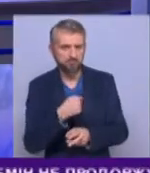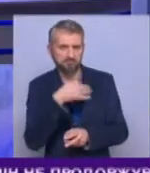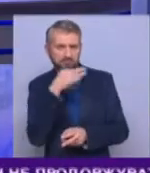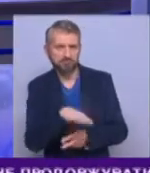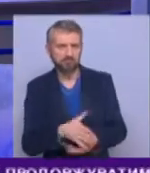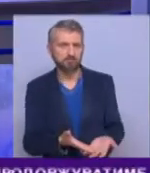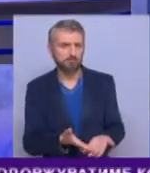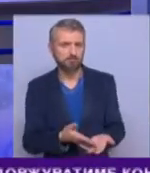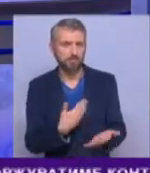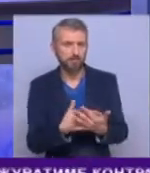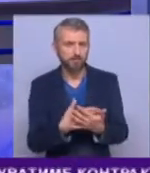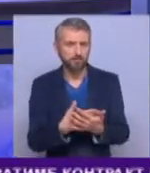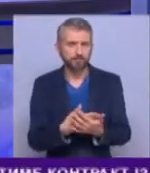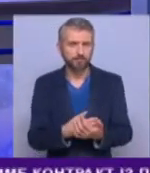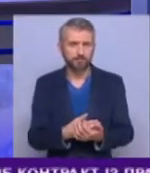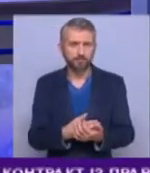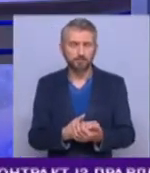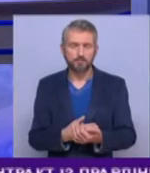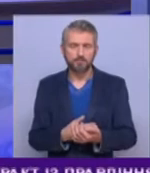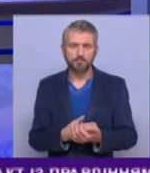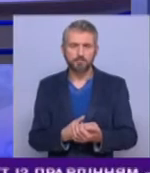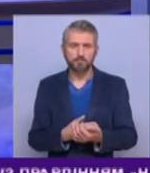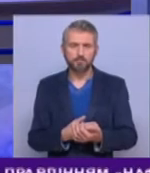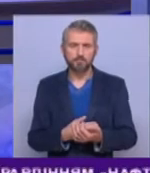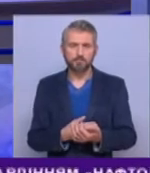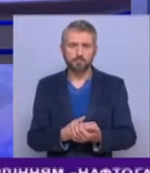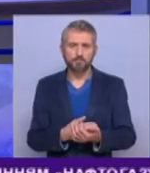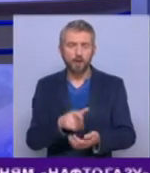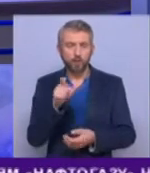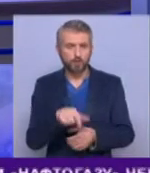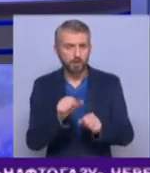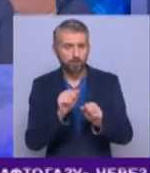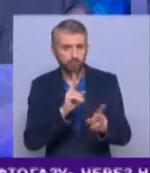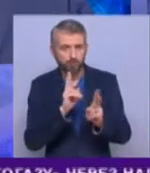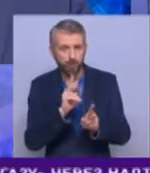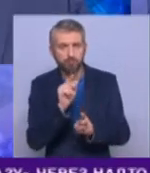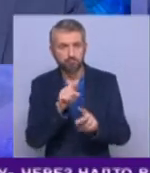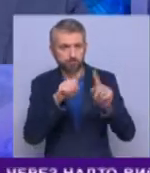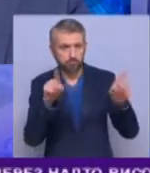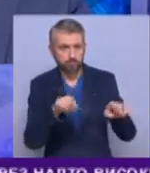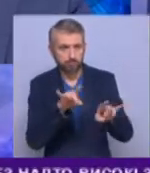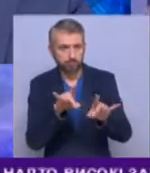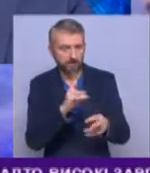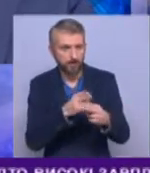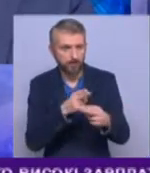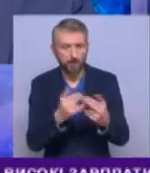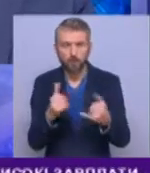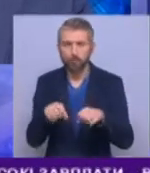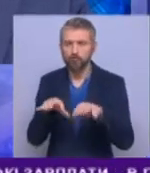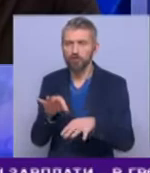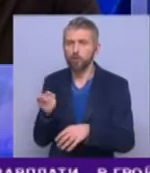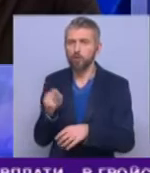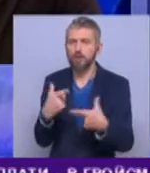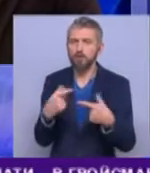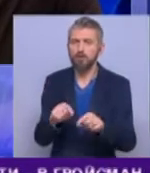я якби... Дивіться, сьогодні, сьогодні рішення... Людина може сказати, що їй цей борт заважає? Може. Сьогодні рішення про те,